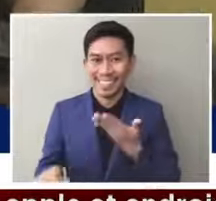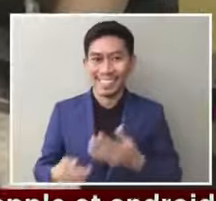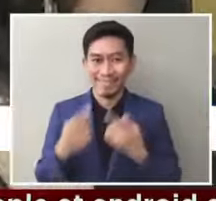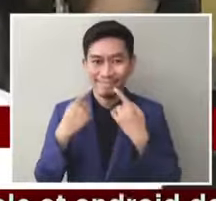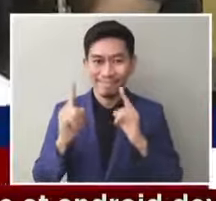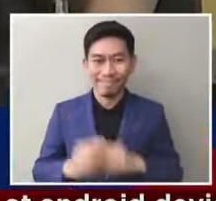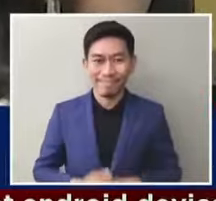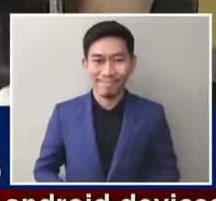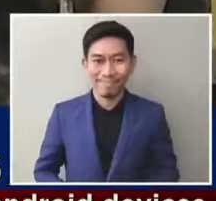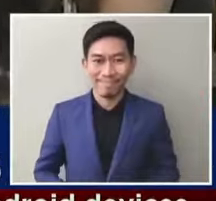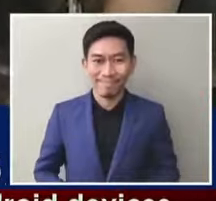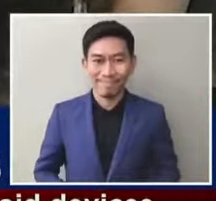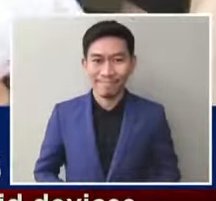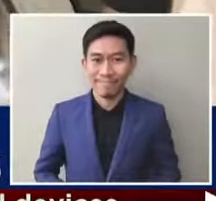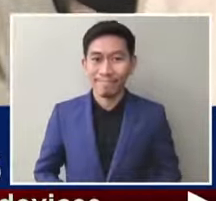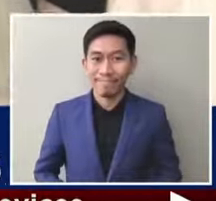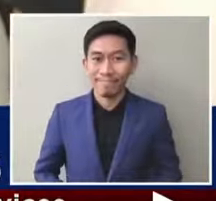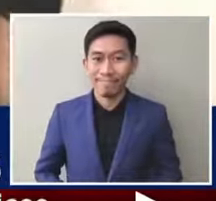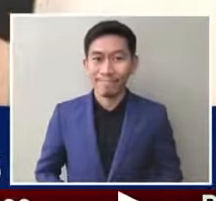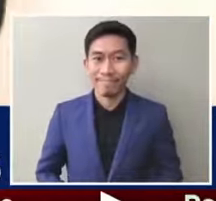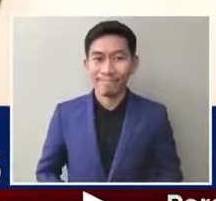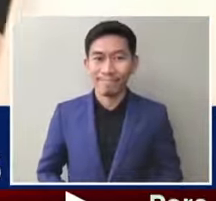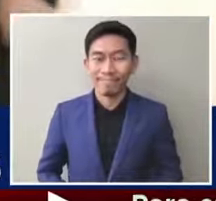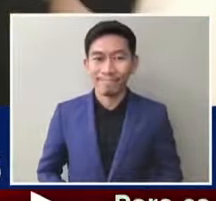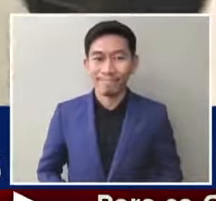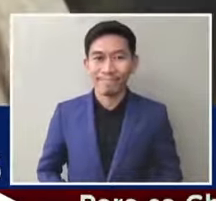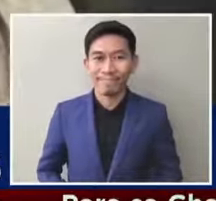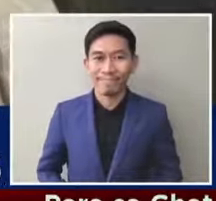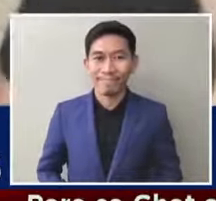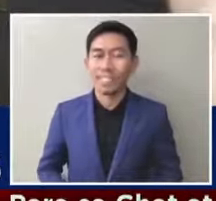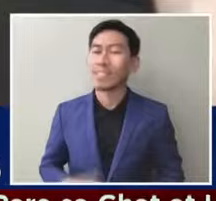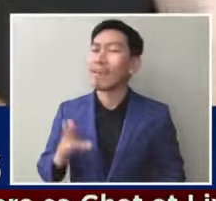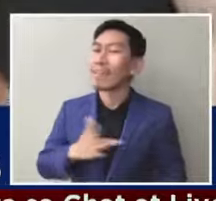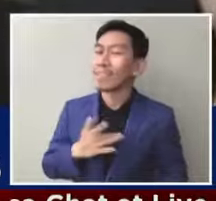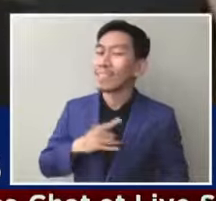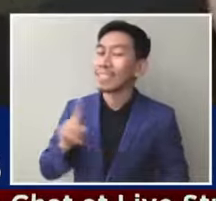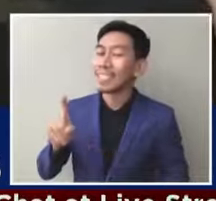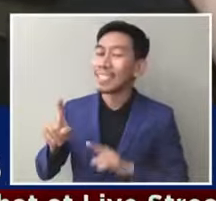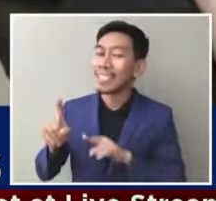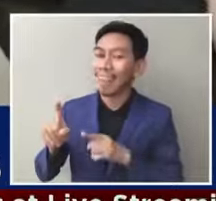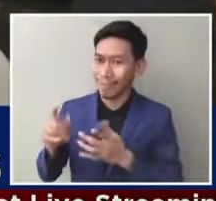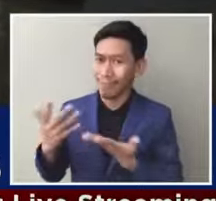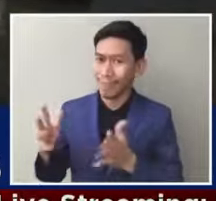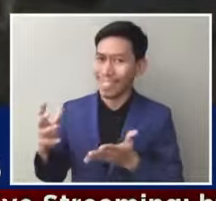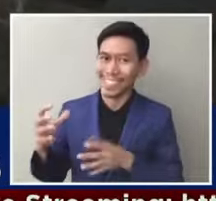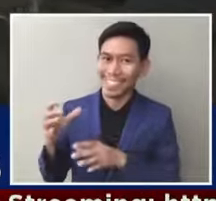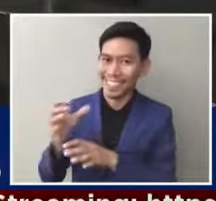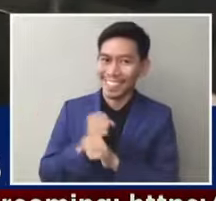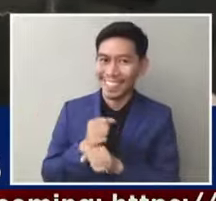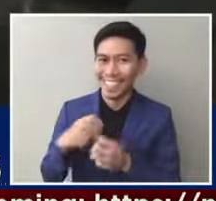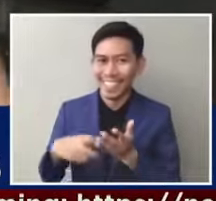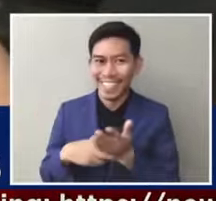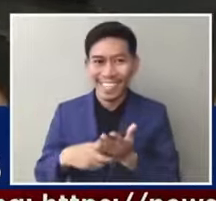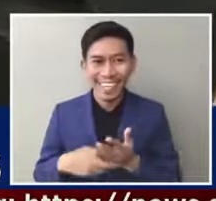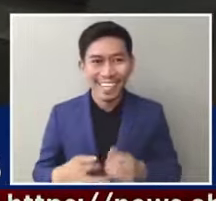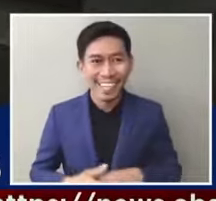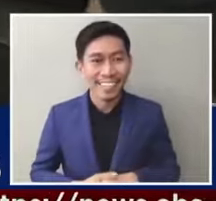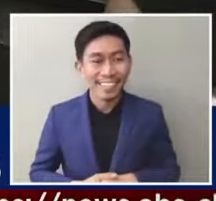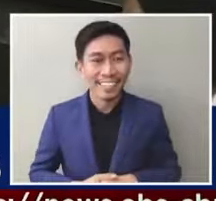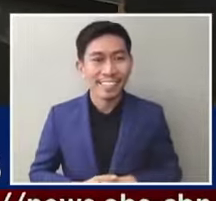SVIP Center, may hotel! Oh my God, anong pakiramdam mo ngayon na nakuha mo na yung tickets? Worth it po lahat ng pagod!